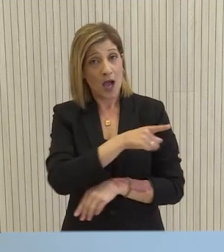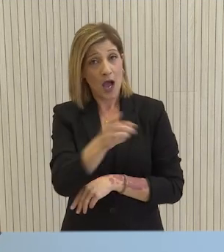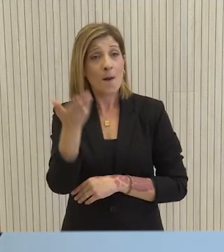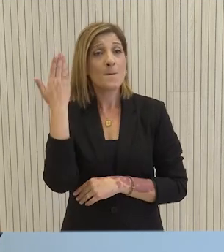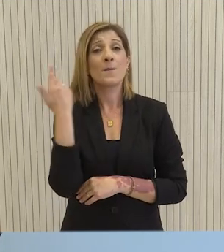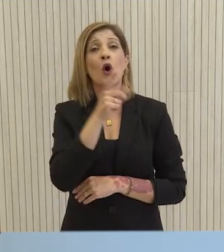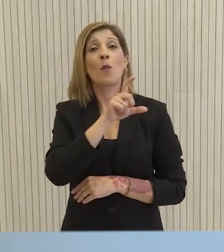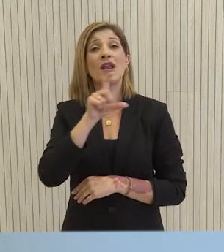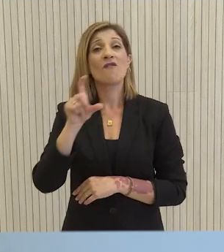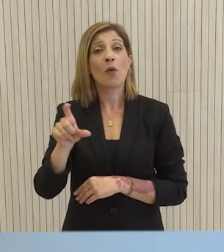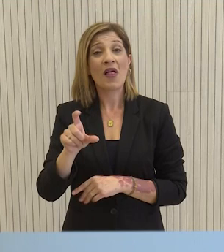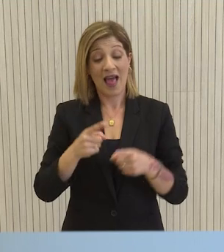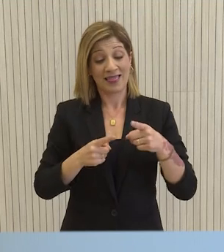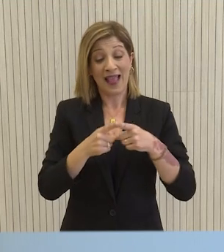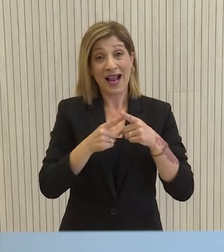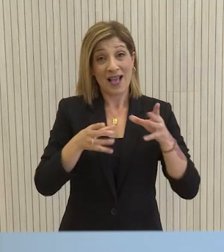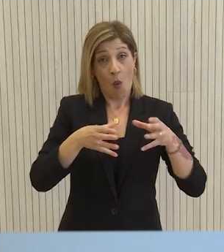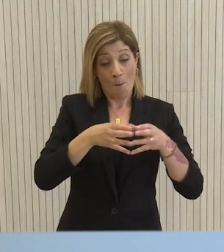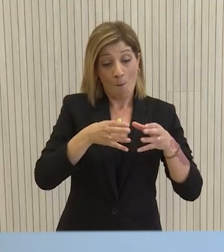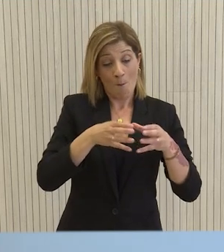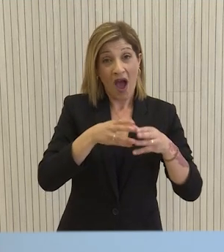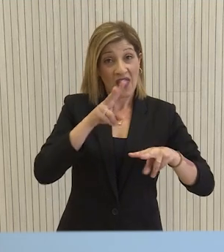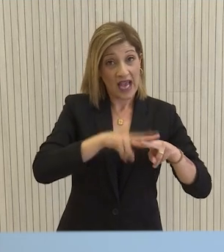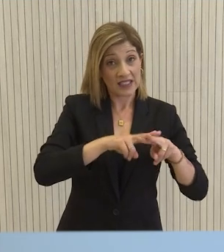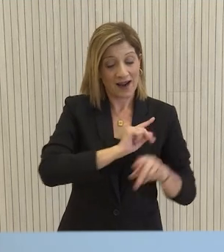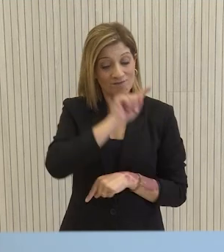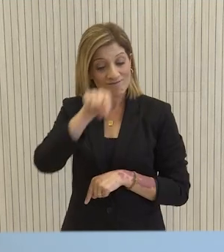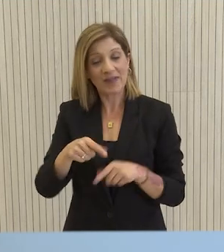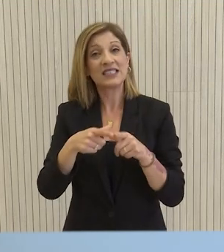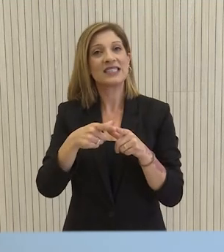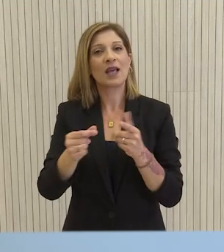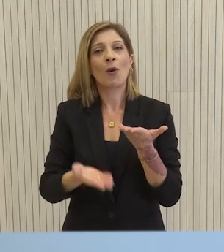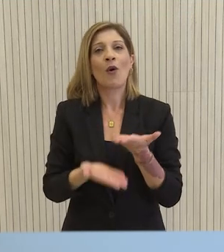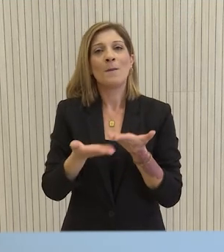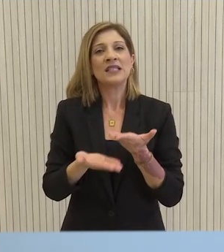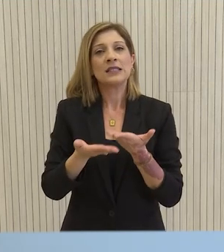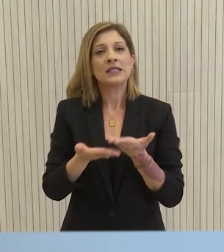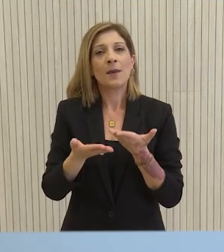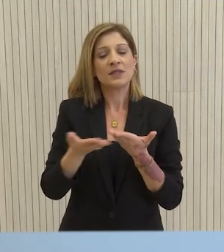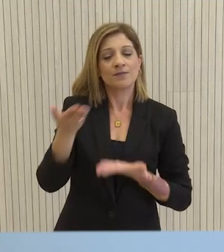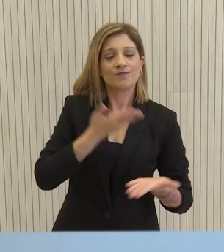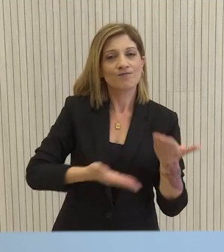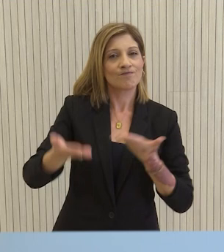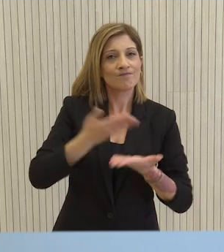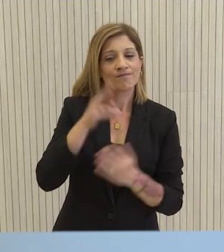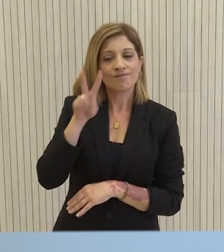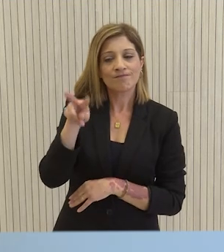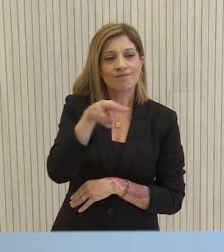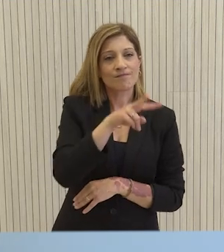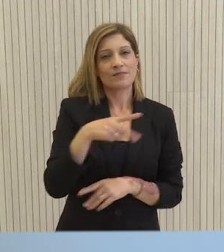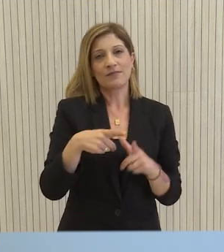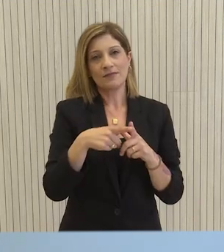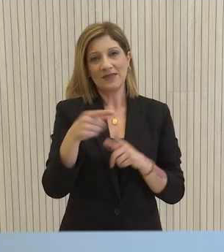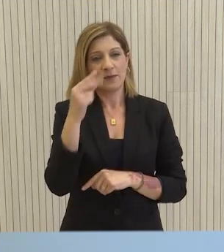προηγούμενη εβδομάδα, τεχνική ομάδα από το Ισραήλ επισκέφθηκε την Κύπρο, όπου πραγματοποίησαν συναντήσεις και επισκέφθηκαν τις υποδομές που εντάσσονται στην υλοποίηση